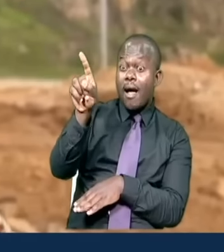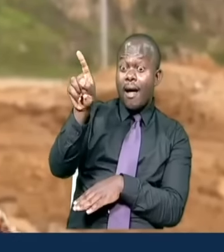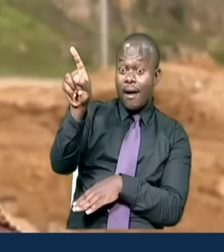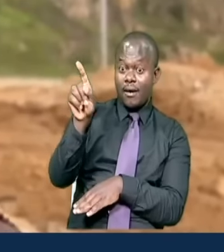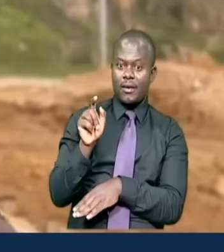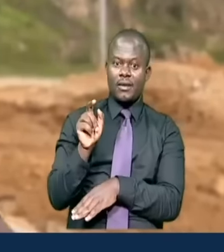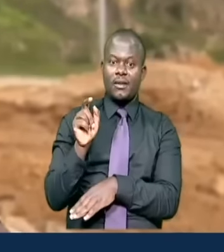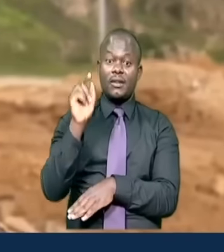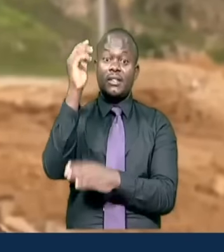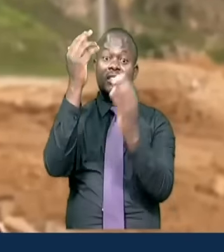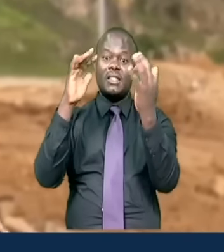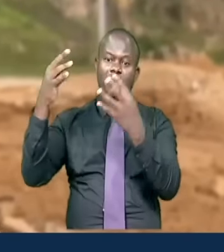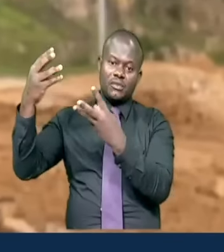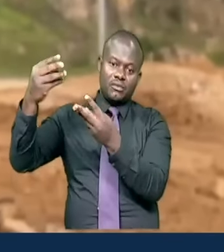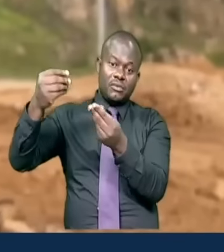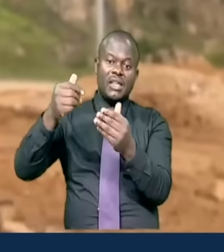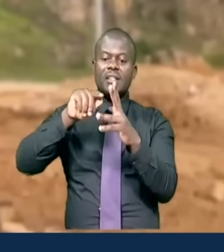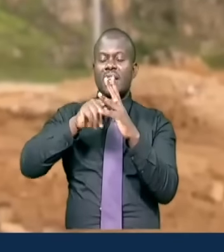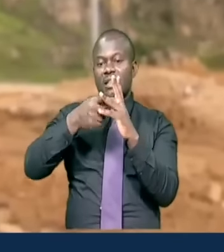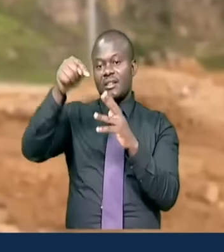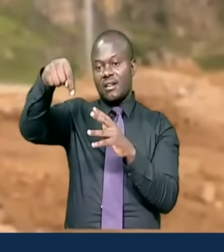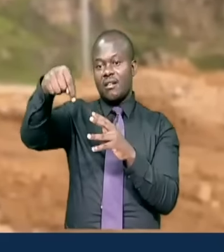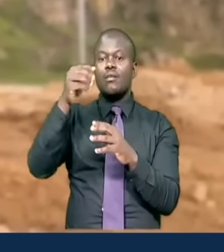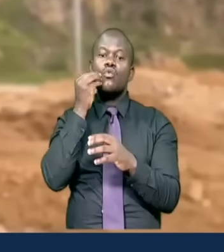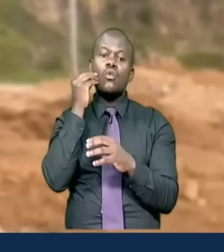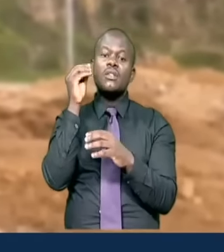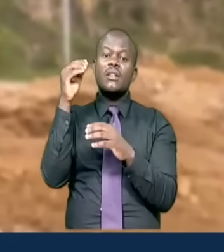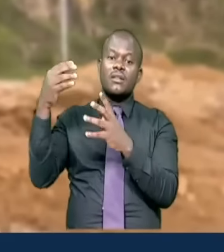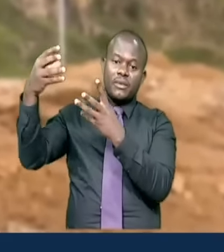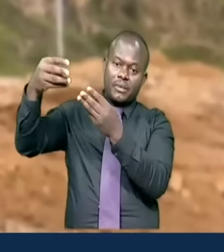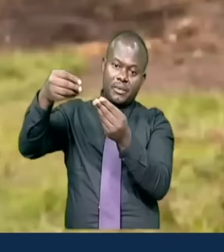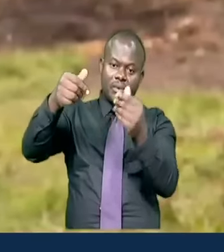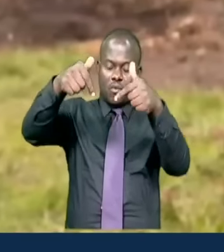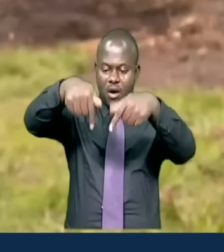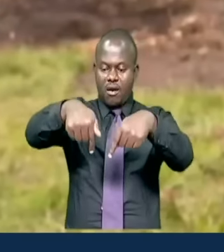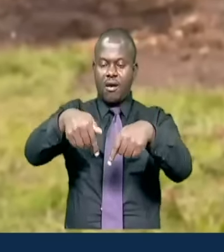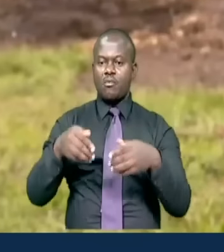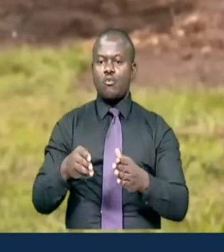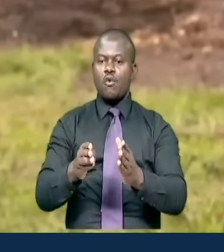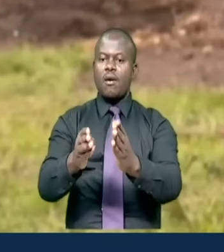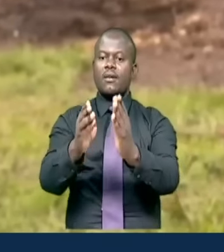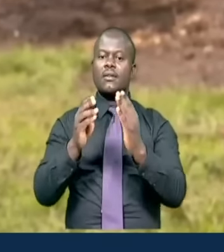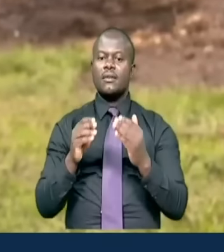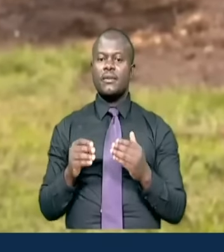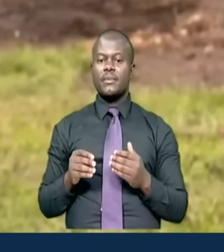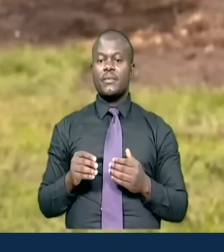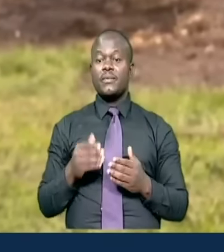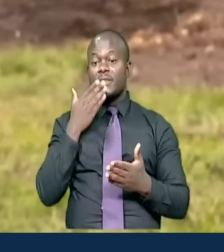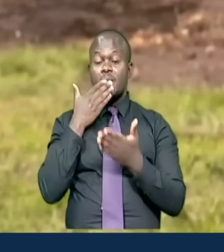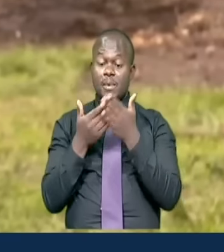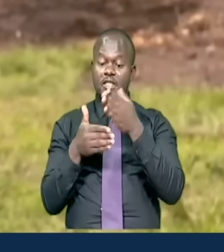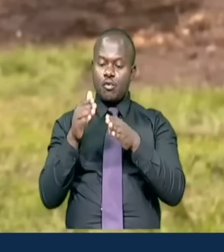ni ishyamba ryacu ryamanutse ryavaga hano ku ngo zari ziri hano hejuru rikamanuka rikagera hano hasi. Iyo ni uko bakubaka